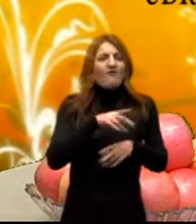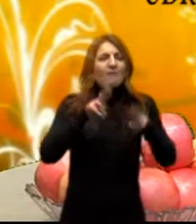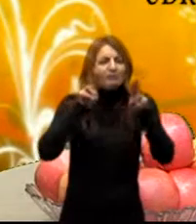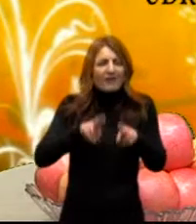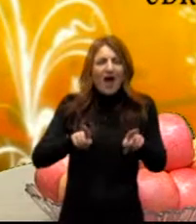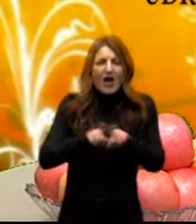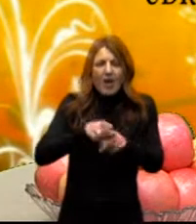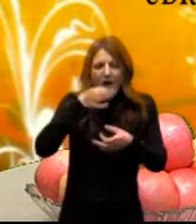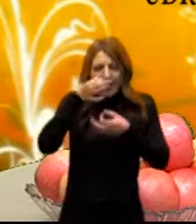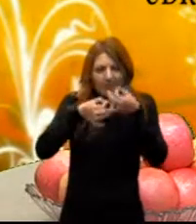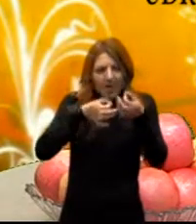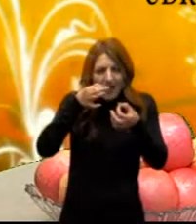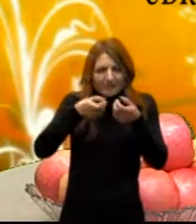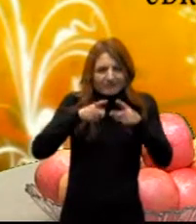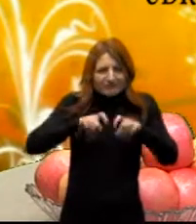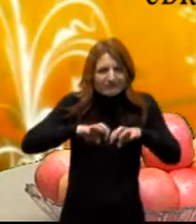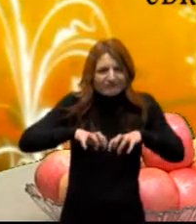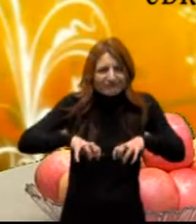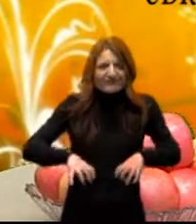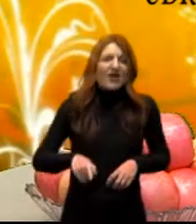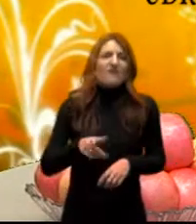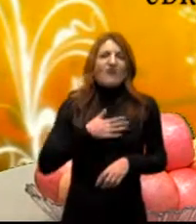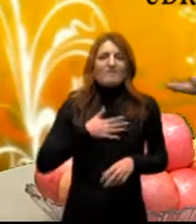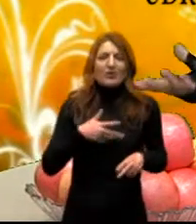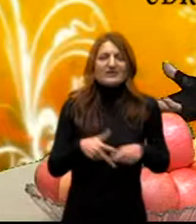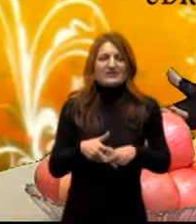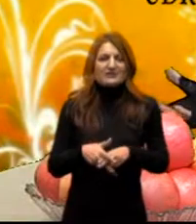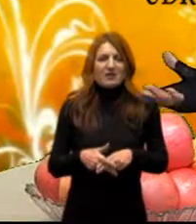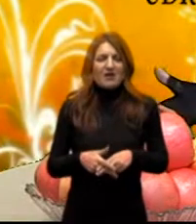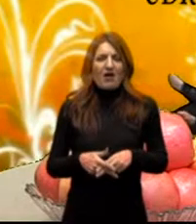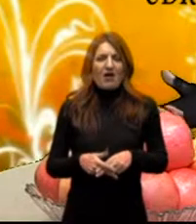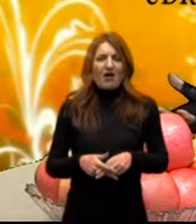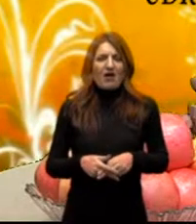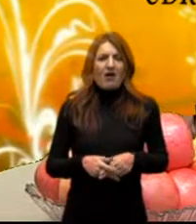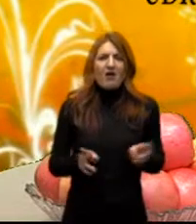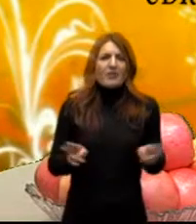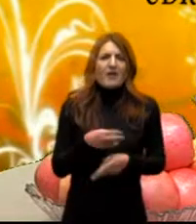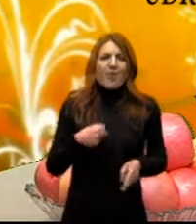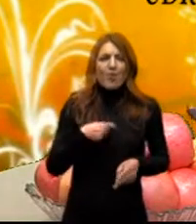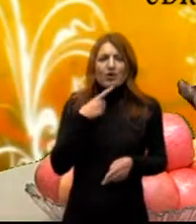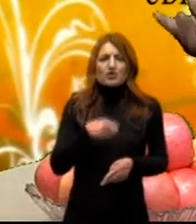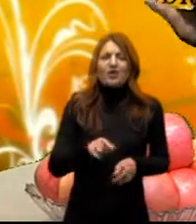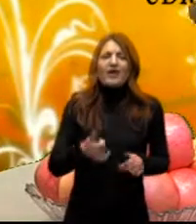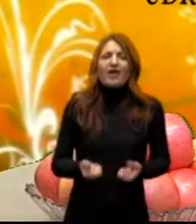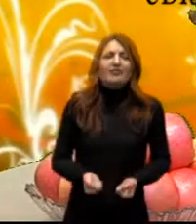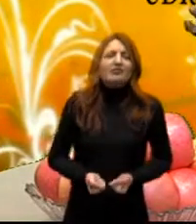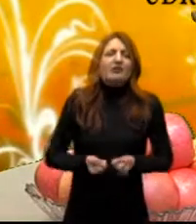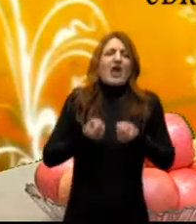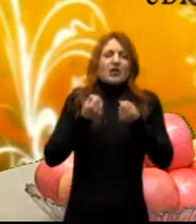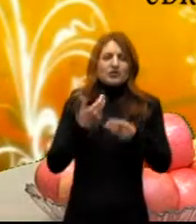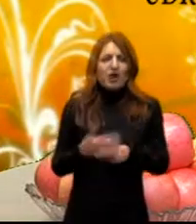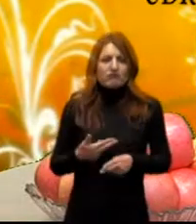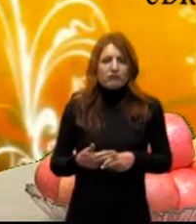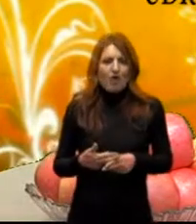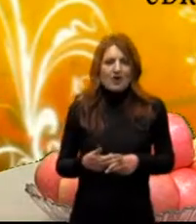analizu moje neke takve smetnje, jer bi, ne mogu reći sada da je to teška bolest kao što